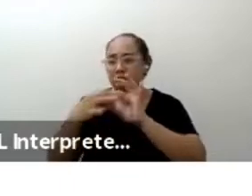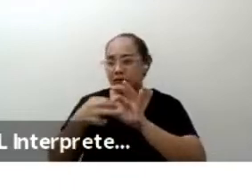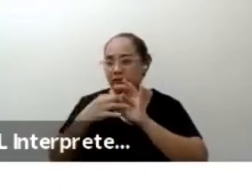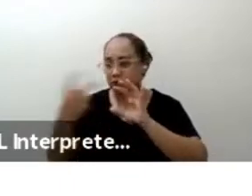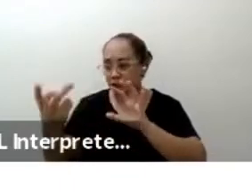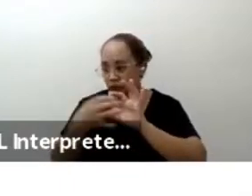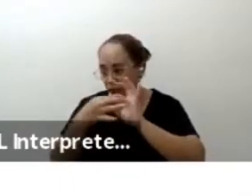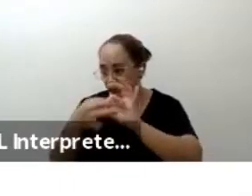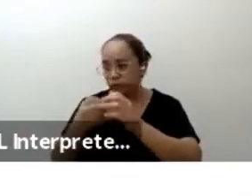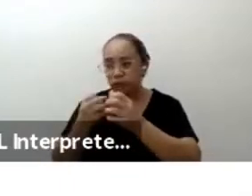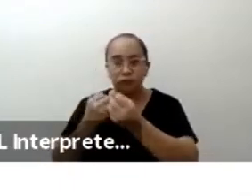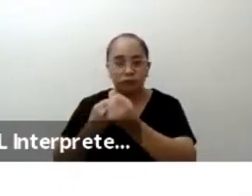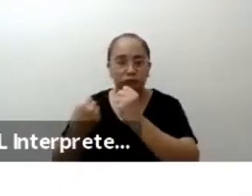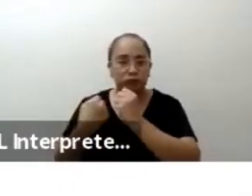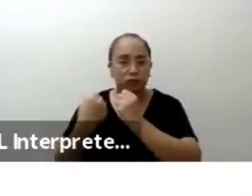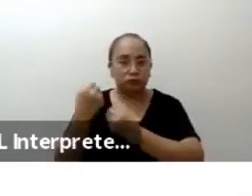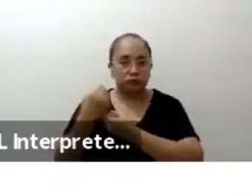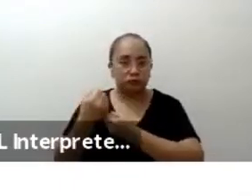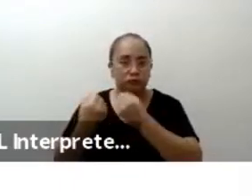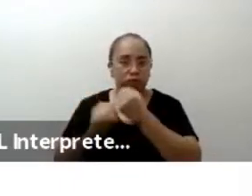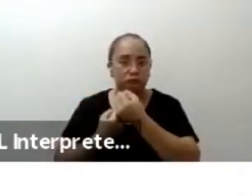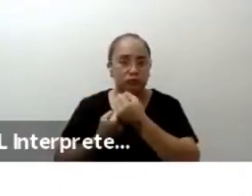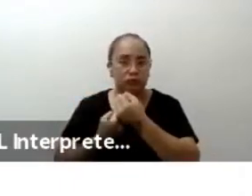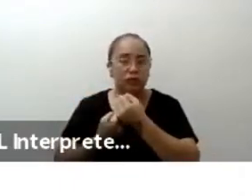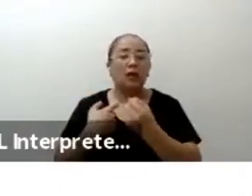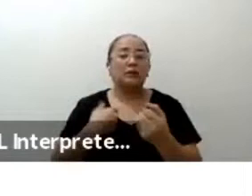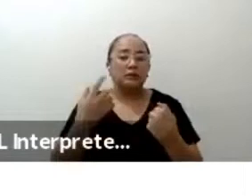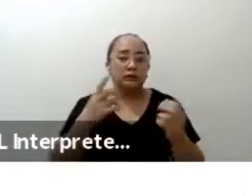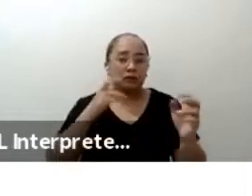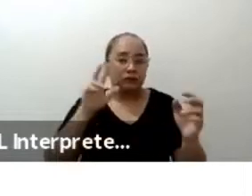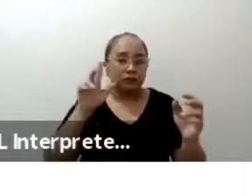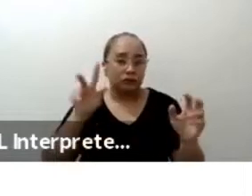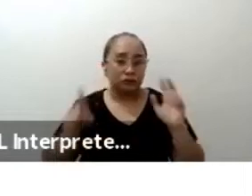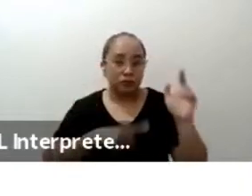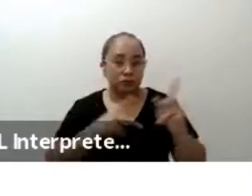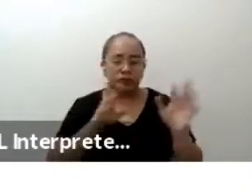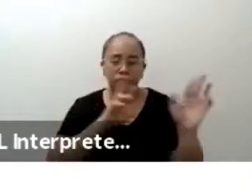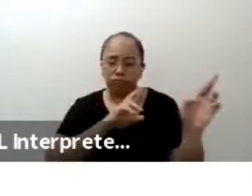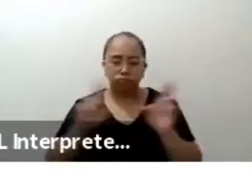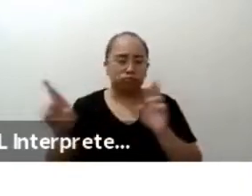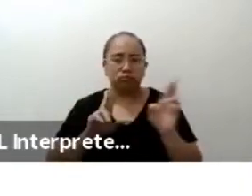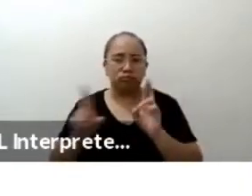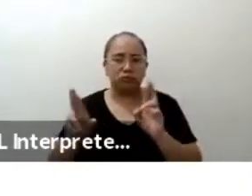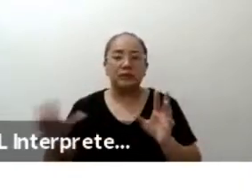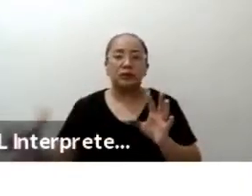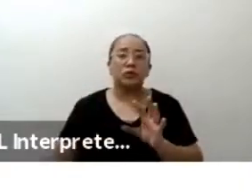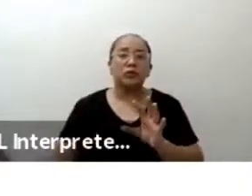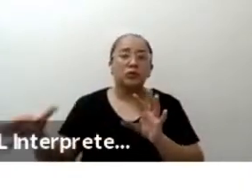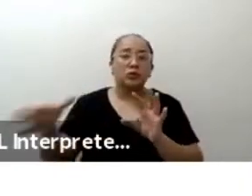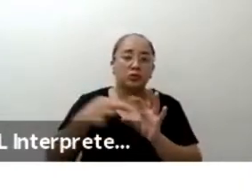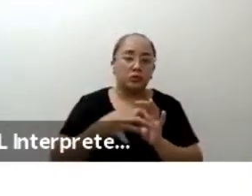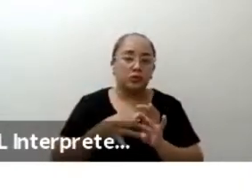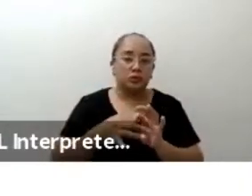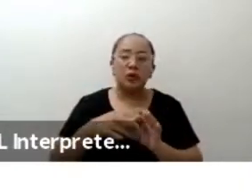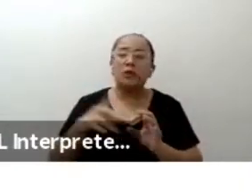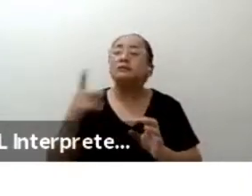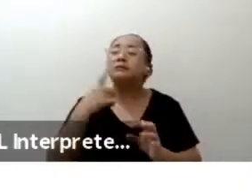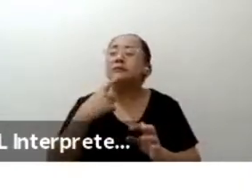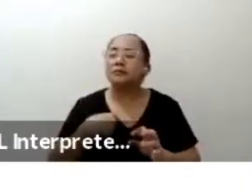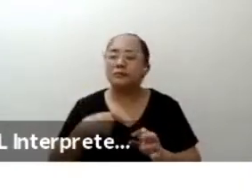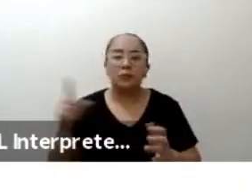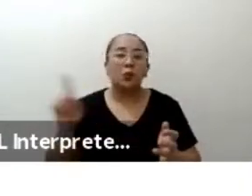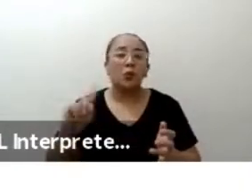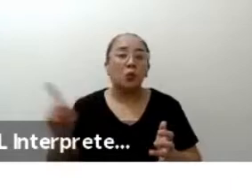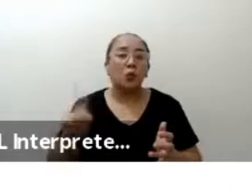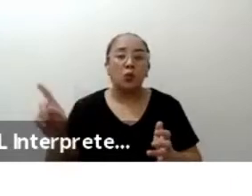other. At ito naman ay handang-handa naman ang pamayanan na makipag-cooperate. Sabihin lang sa atin kung